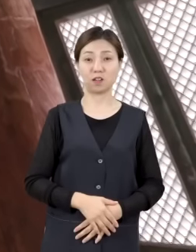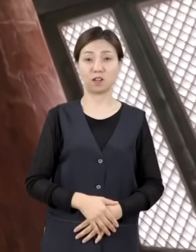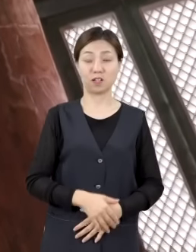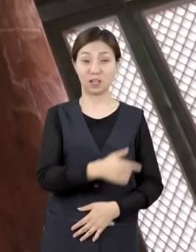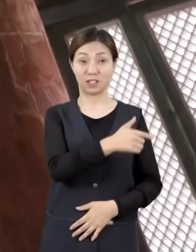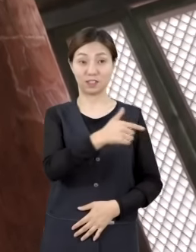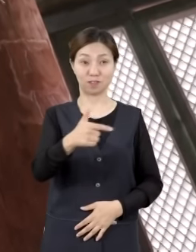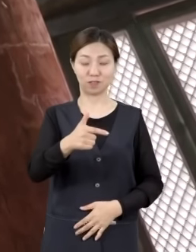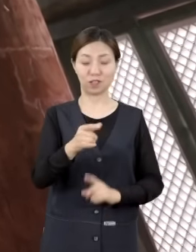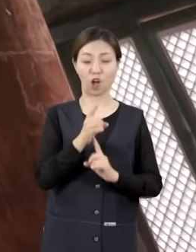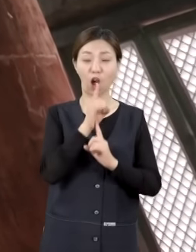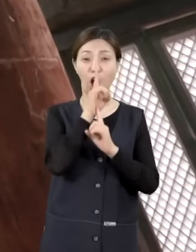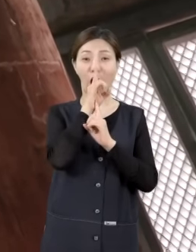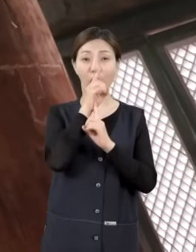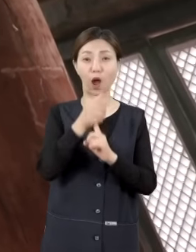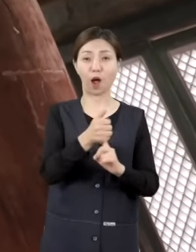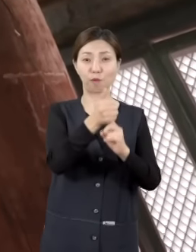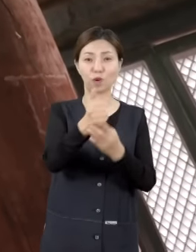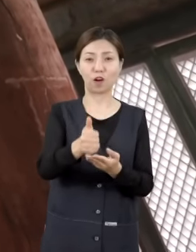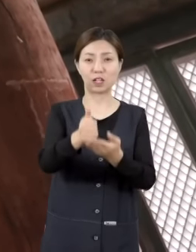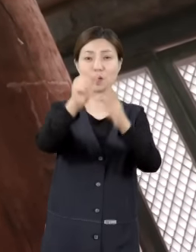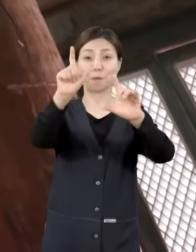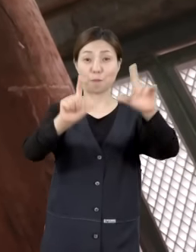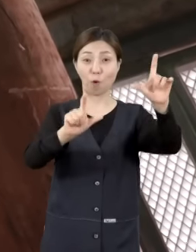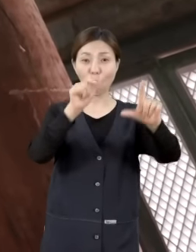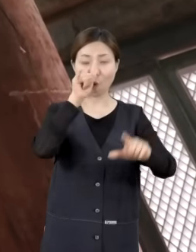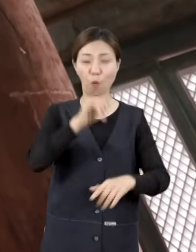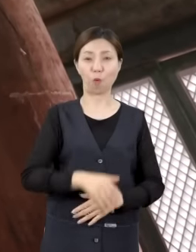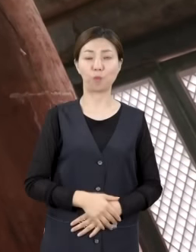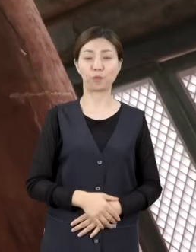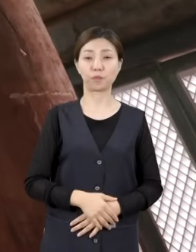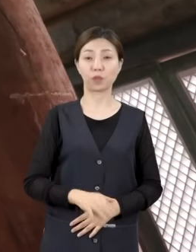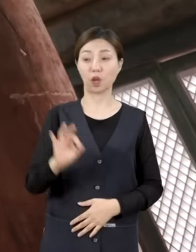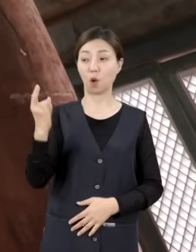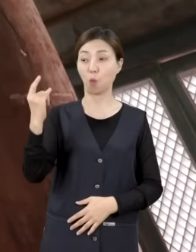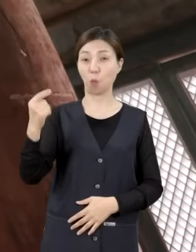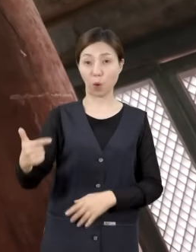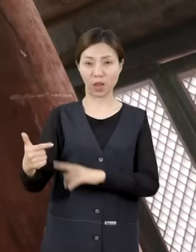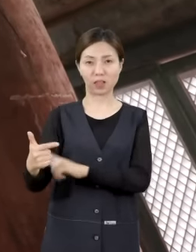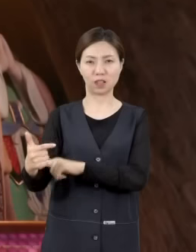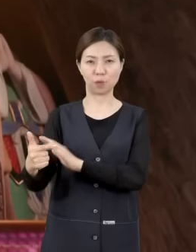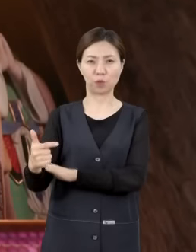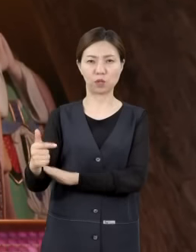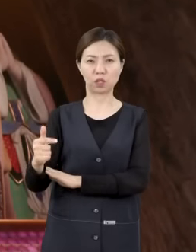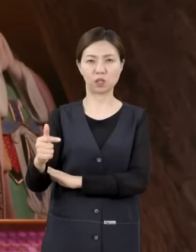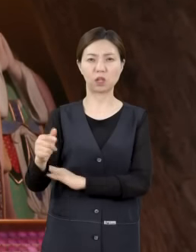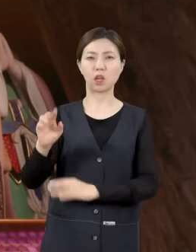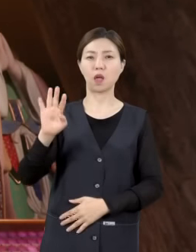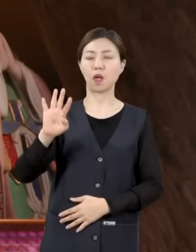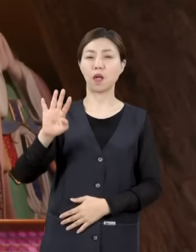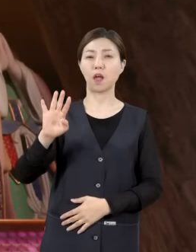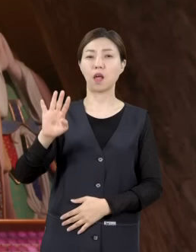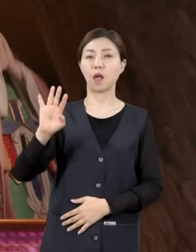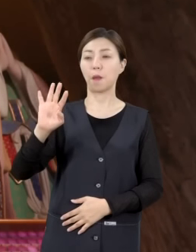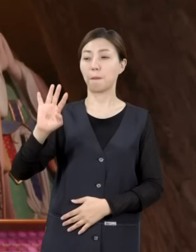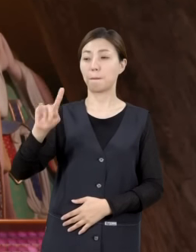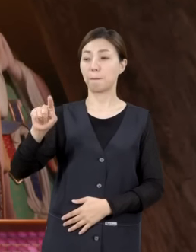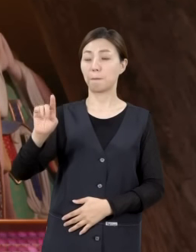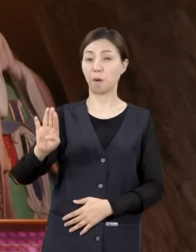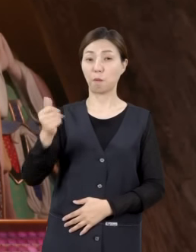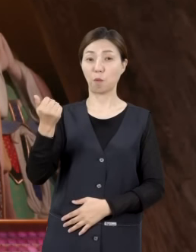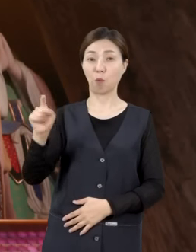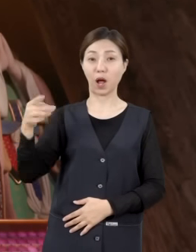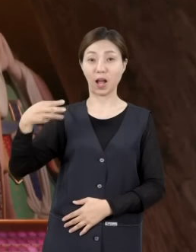계십니다 그리고 부처님 왼쪽에는 법화림 보살이서 계시고